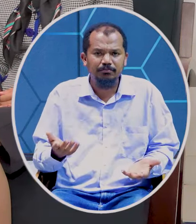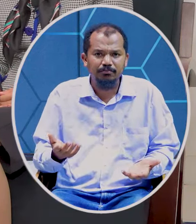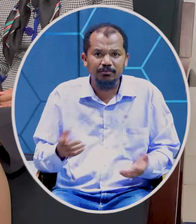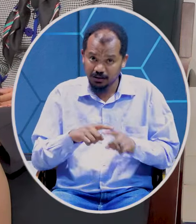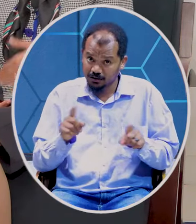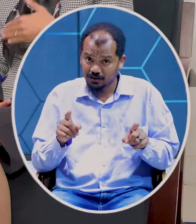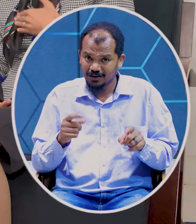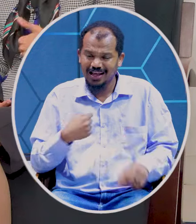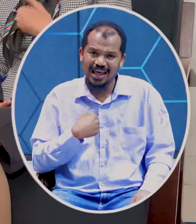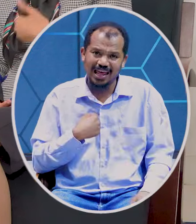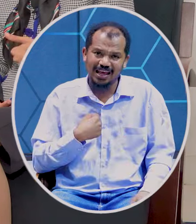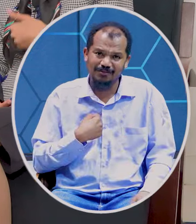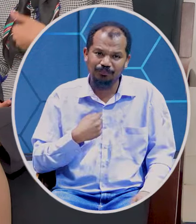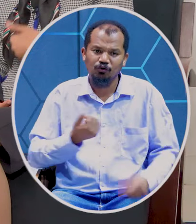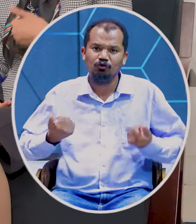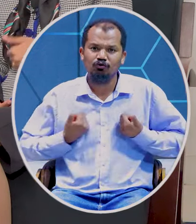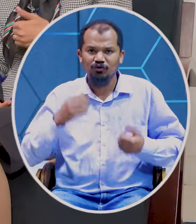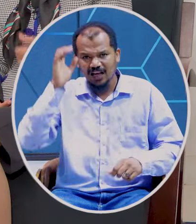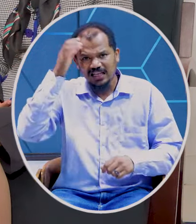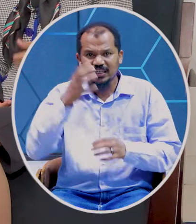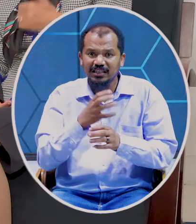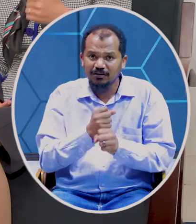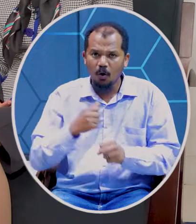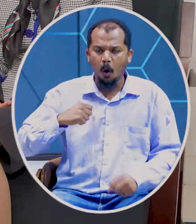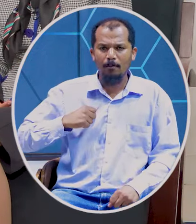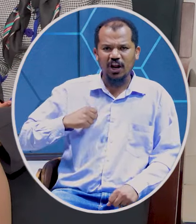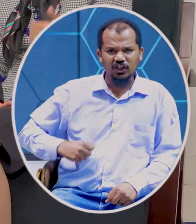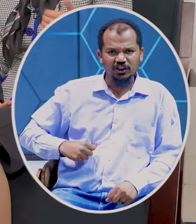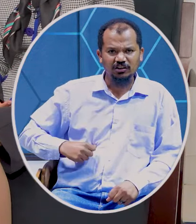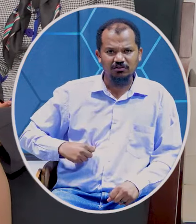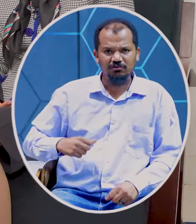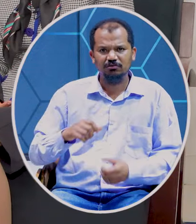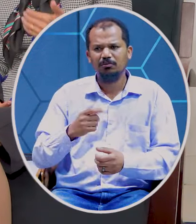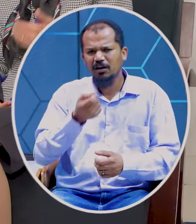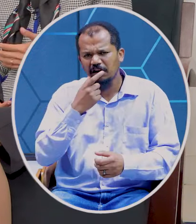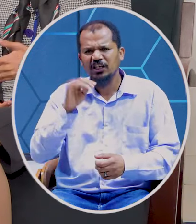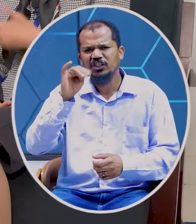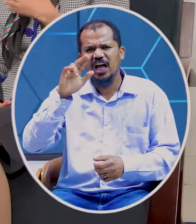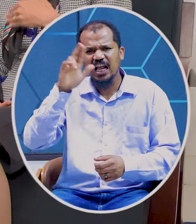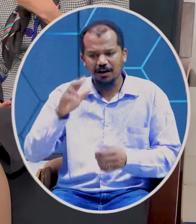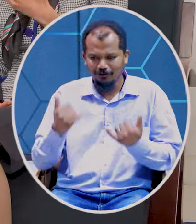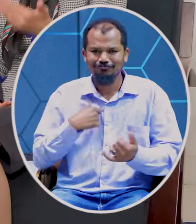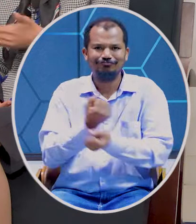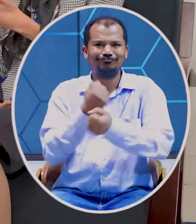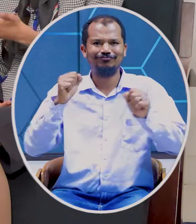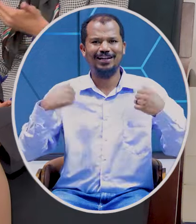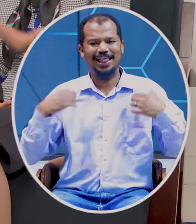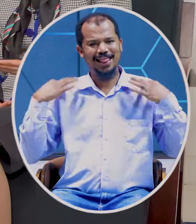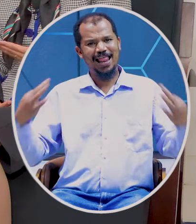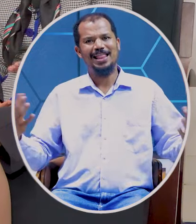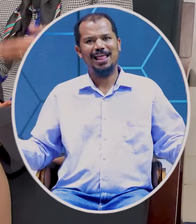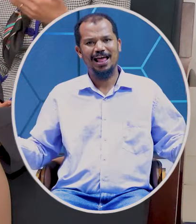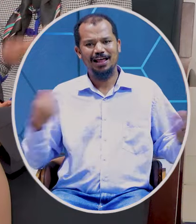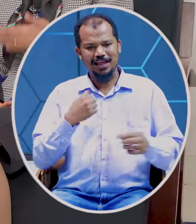እነሱ። ግን እኔኮ የጡት ካንሰር ተይጂ ኦፕሬሽን ሆኝ ኬሞ ወስጂ ጨረሮ ወስጂ ድኚ አሁን ይሁን